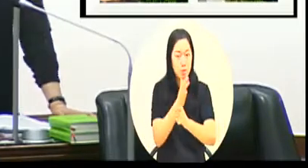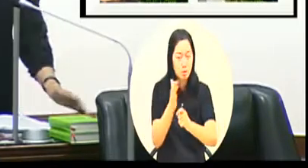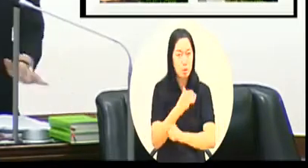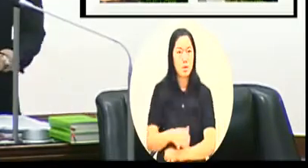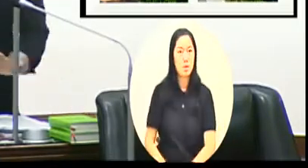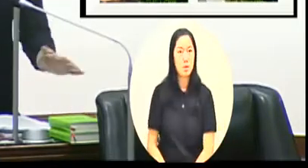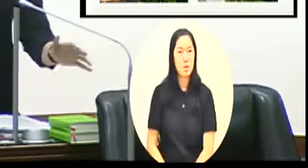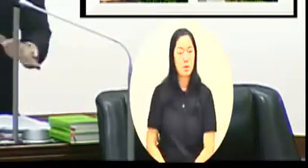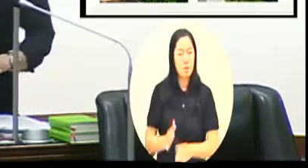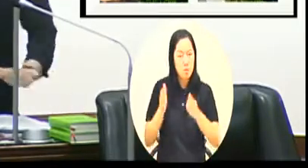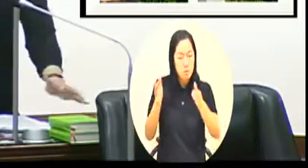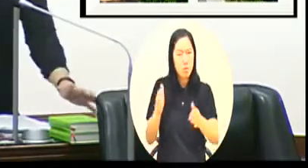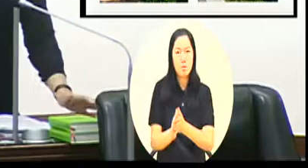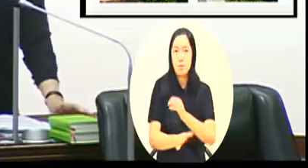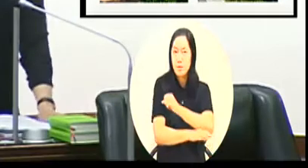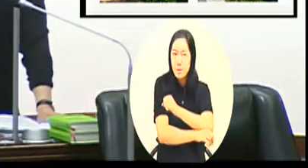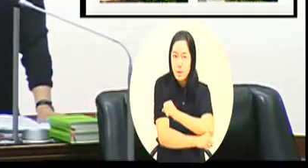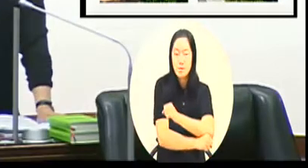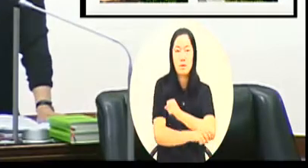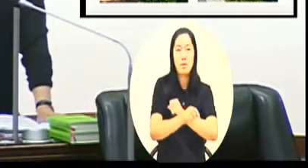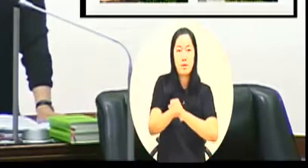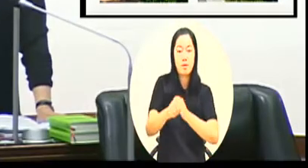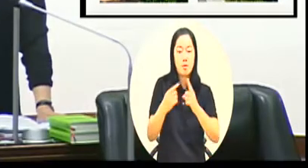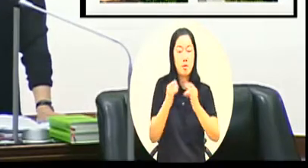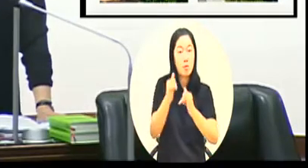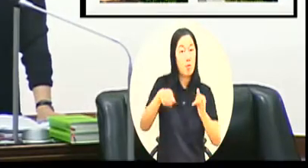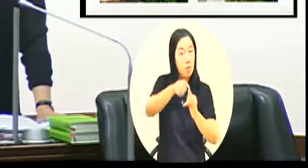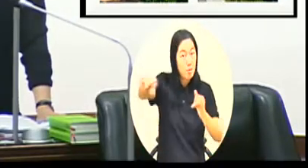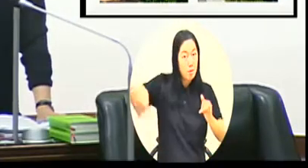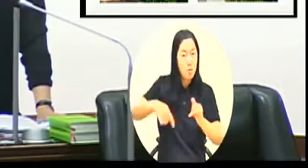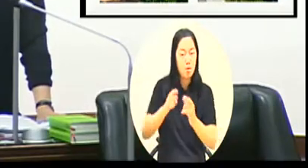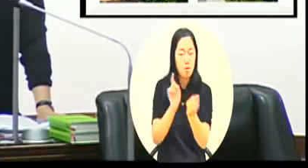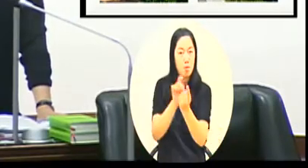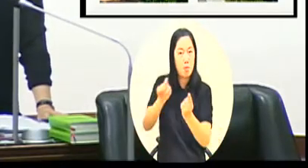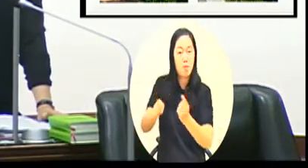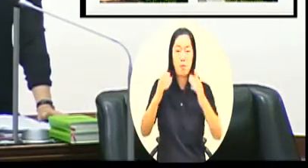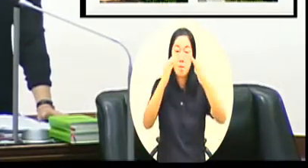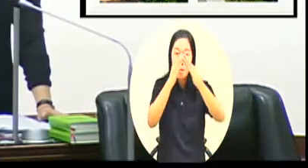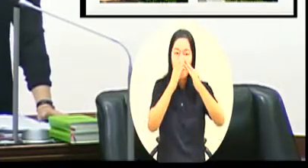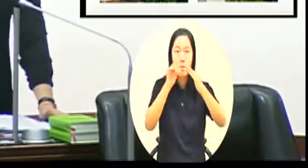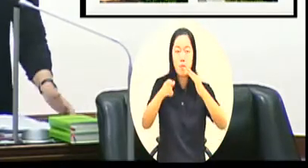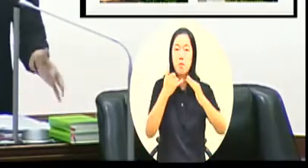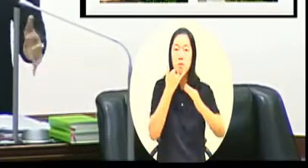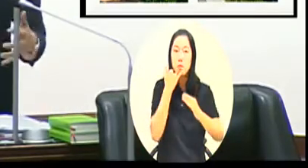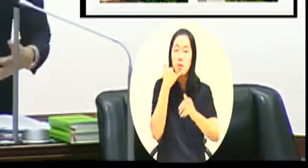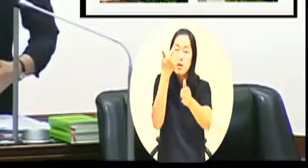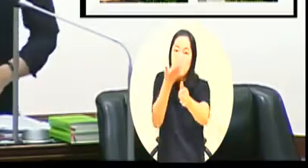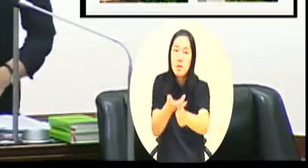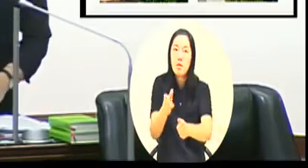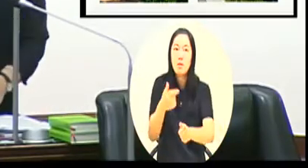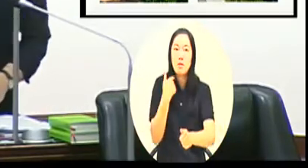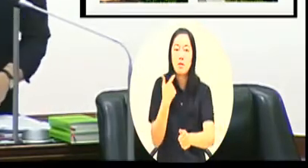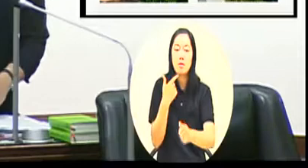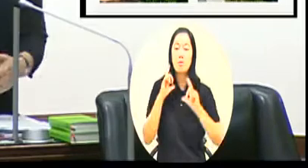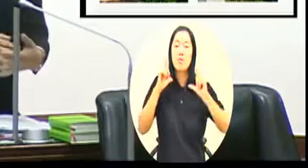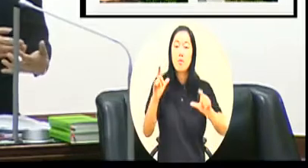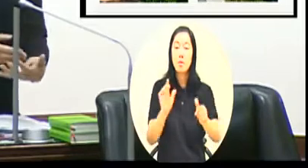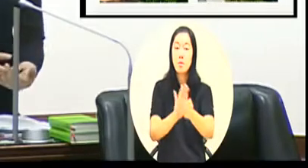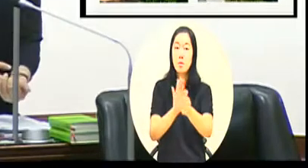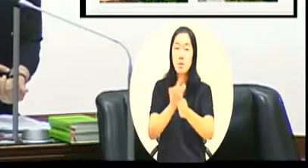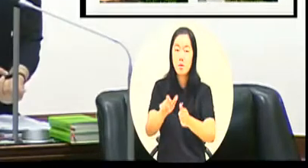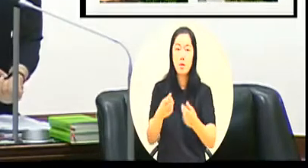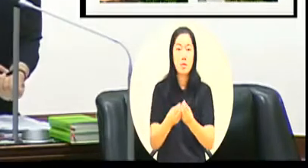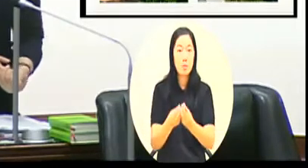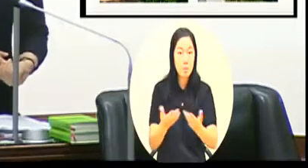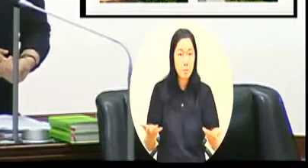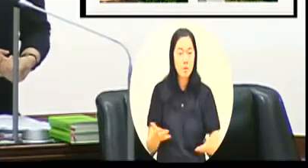样的很基层的这一些民众，他们家的房子是不是能够也出来关心一下，他们怎么